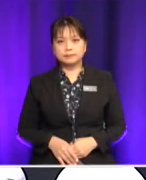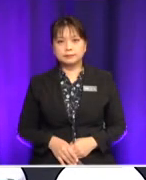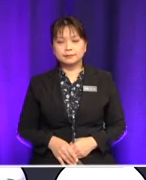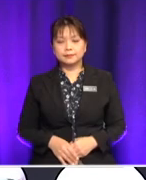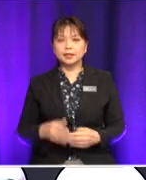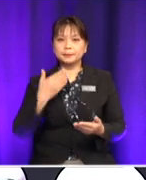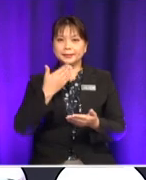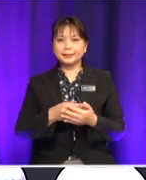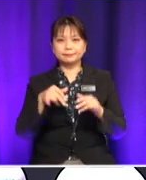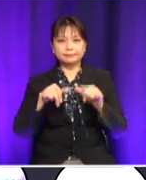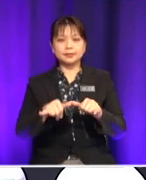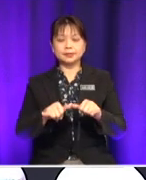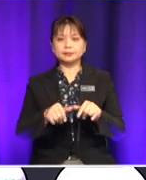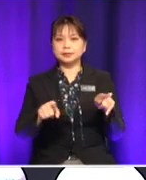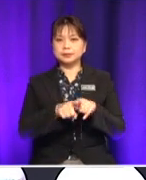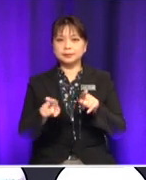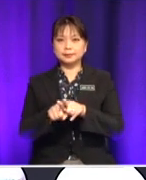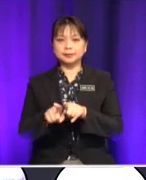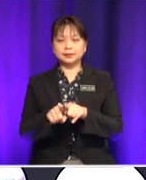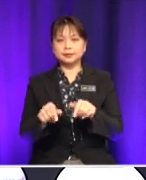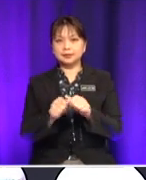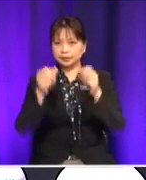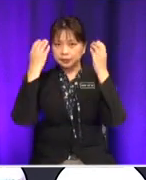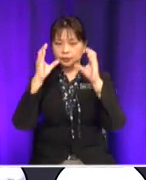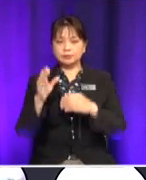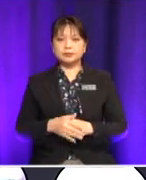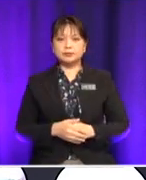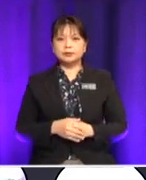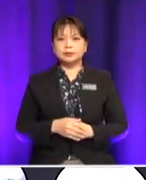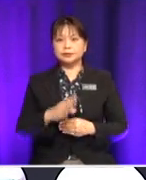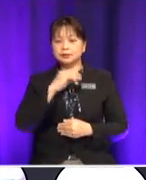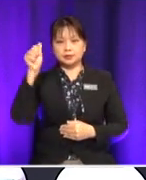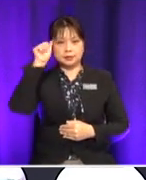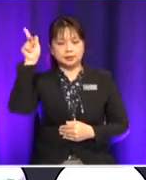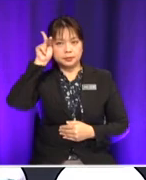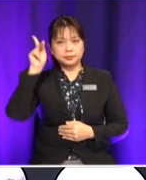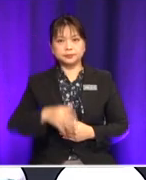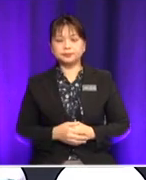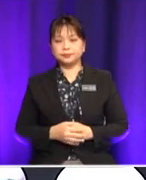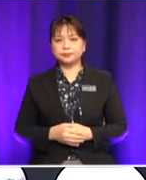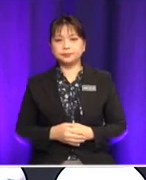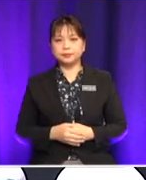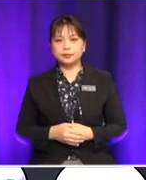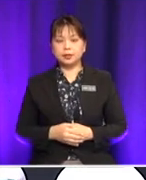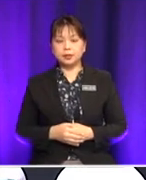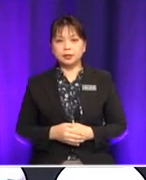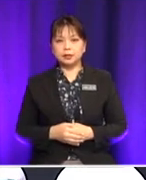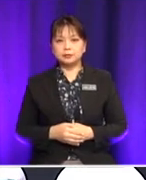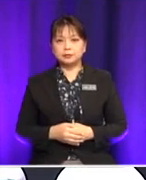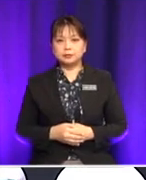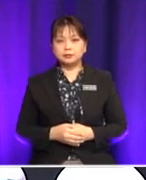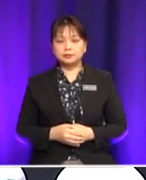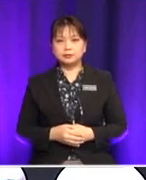bye masih lagi menyaksikan bakal Scientist Anda Akmal nasi di dalam mendengar rendah belajar lagi lah Cikgu